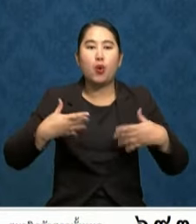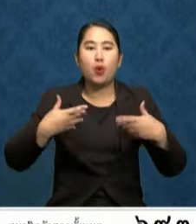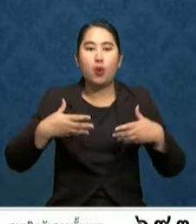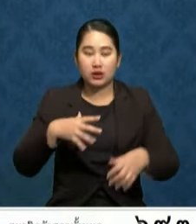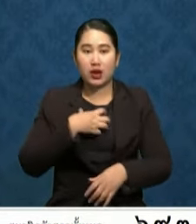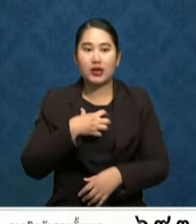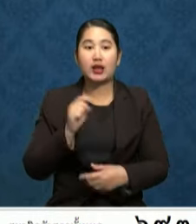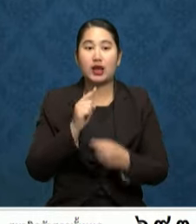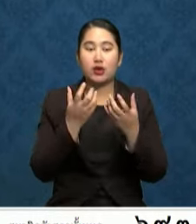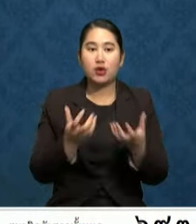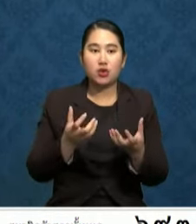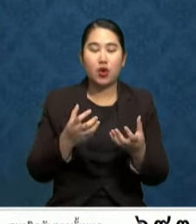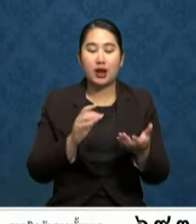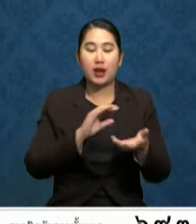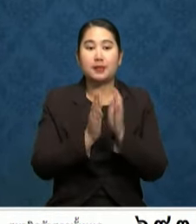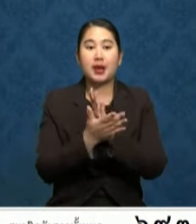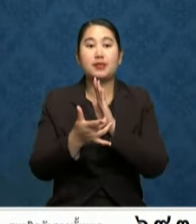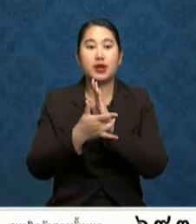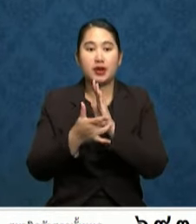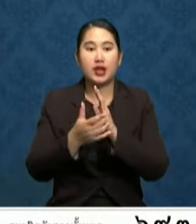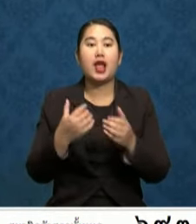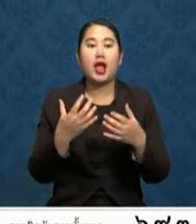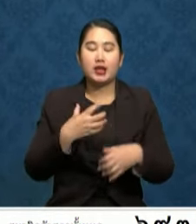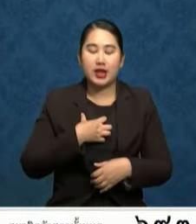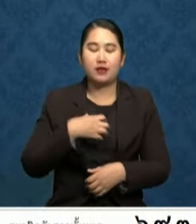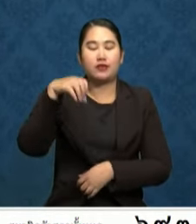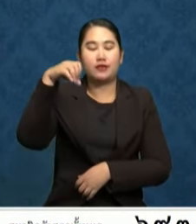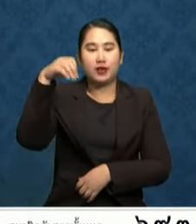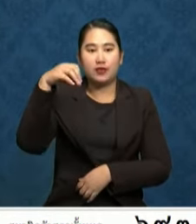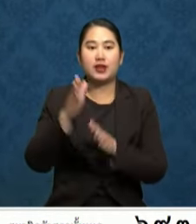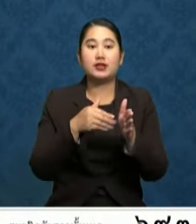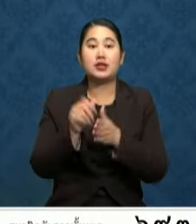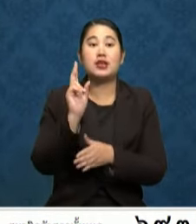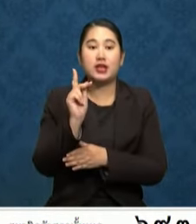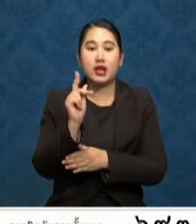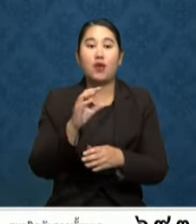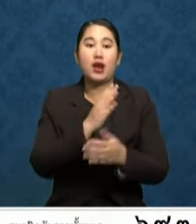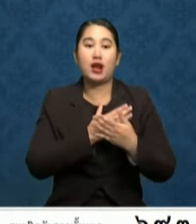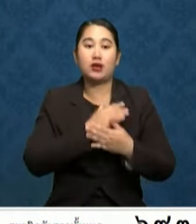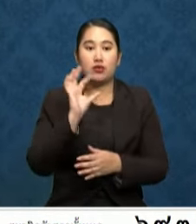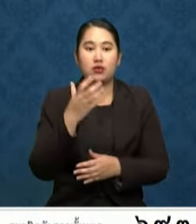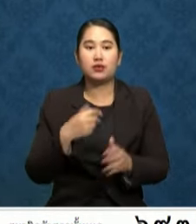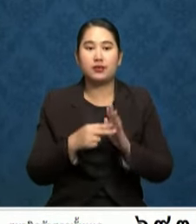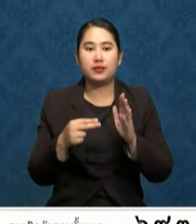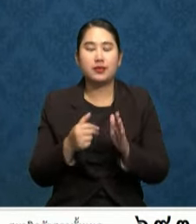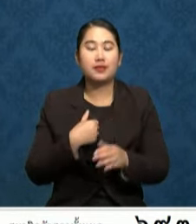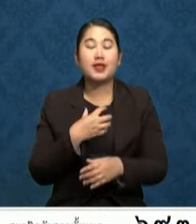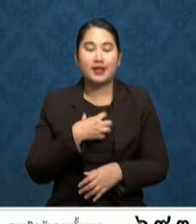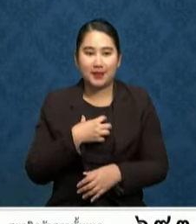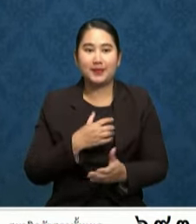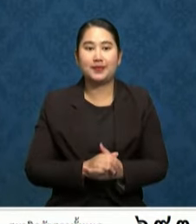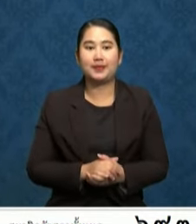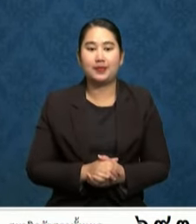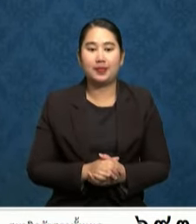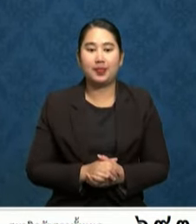ทุกคนต้องการใช้พลังงานและเป็นดิจิทอลคือต้องการไฟฟ้าสีเขียวดังนั้นจึงพิมาที่ว่าเขาต้องการไฟฟ้าสีเขียว